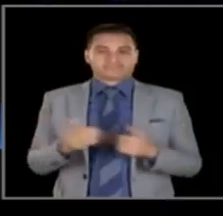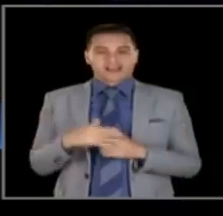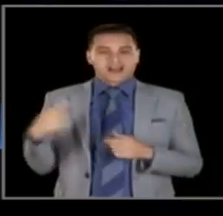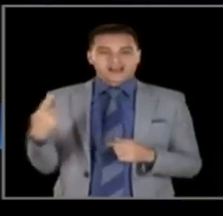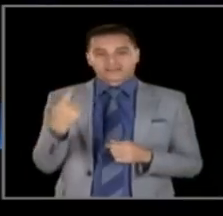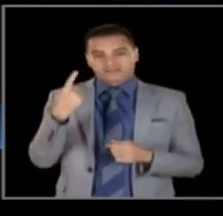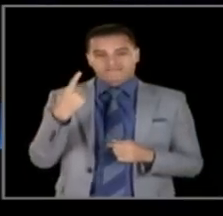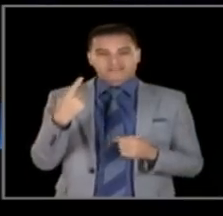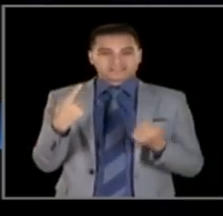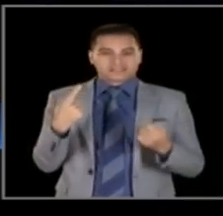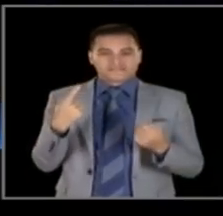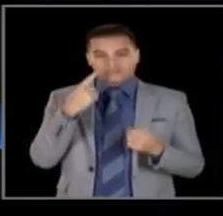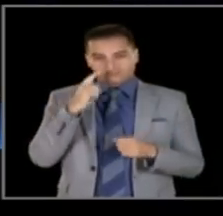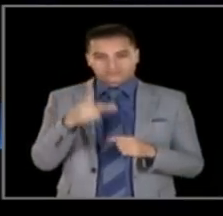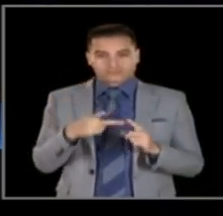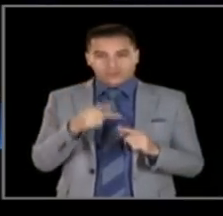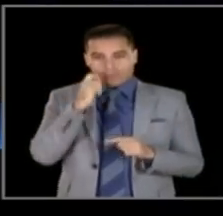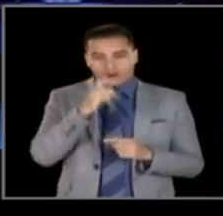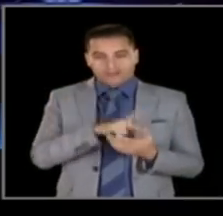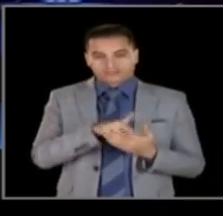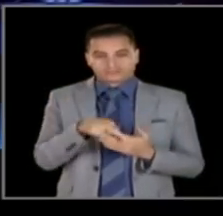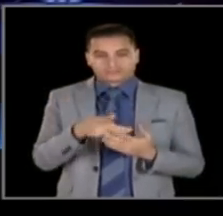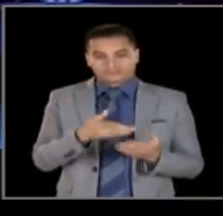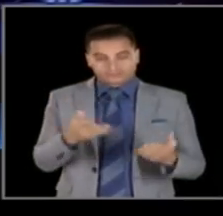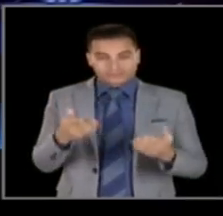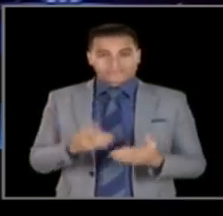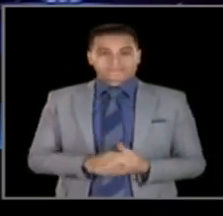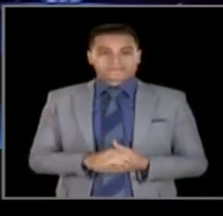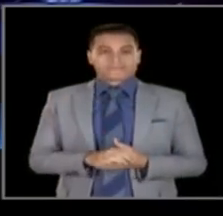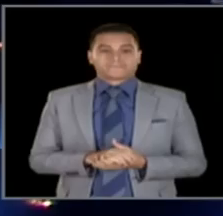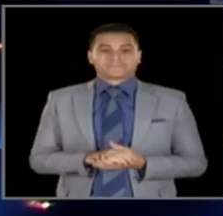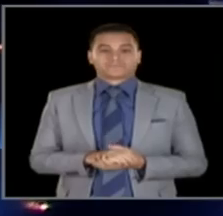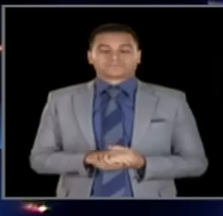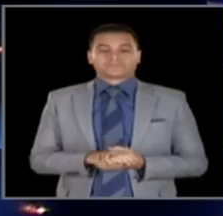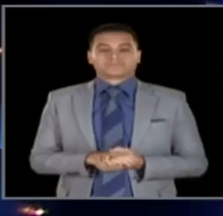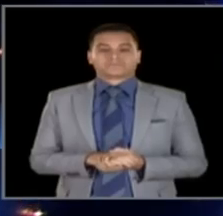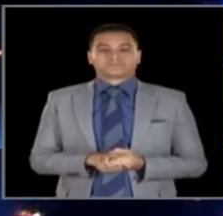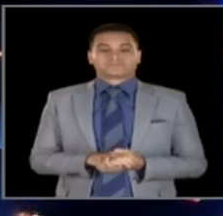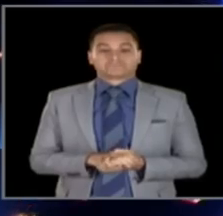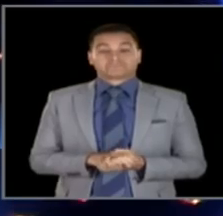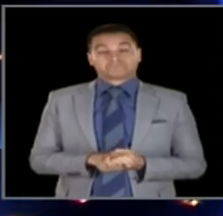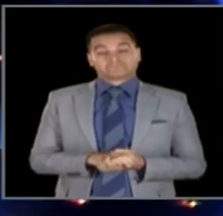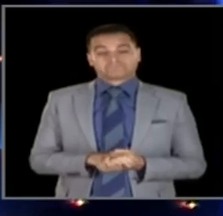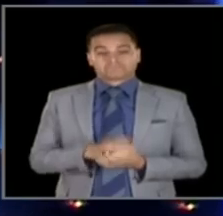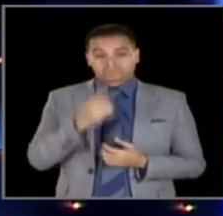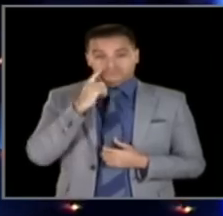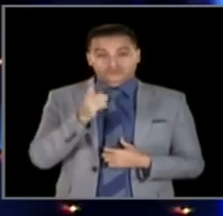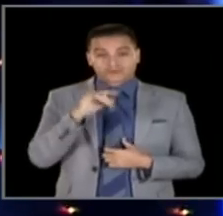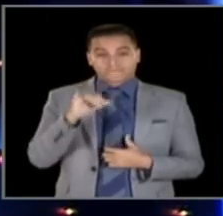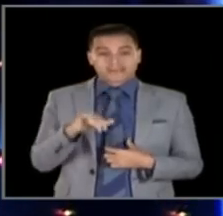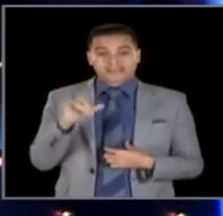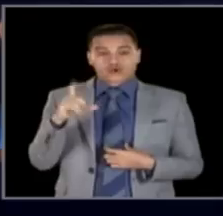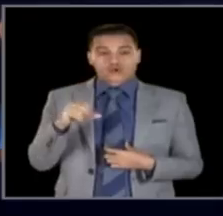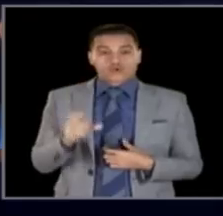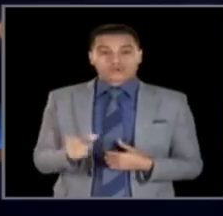هدف بلا مقابل. أندرو وعبد العزيز، عبد العزيز وأندرو. ما هو بصي بقى يا ميرونا، أسئلة